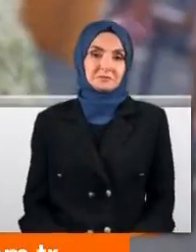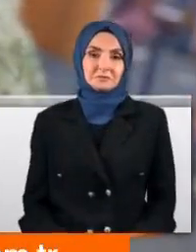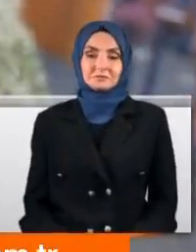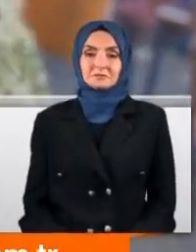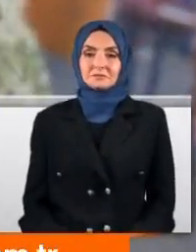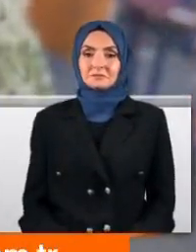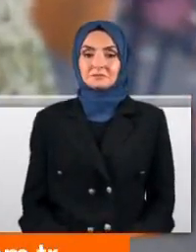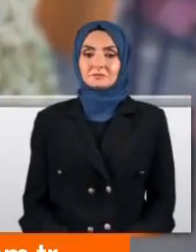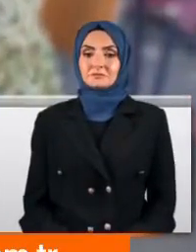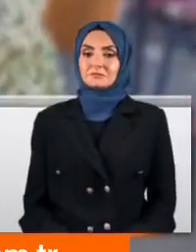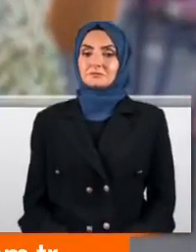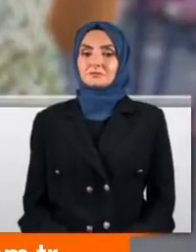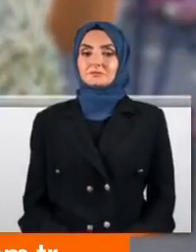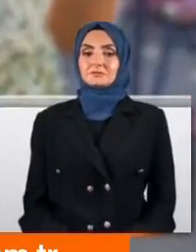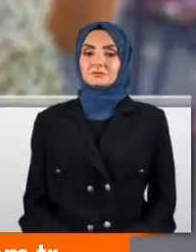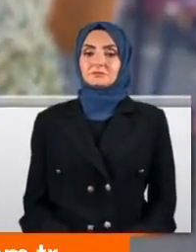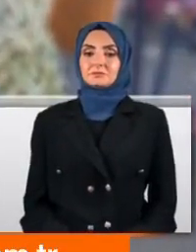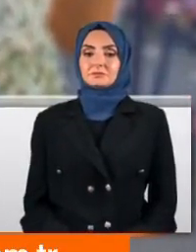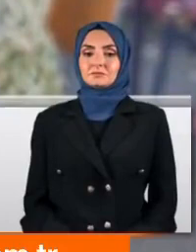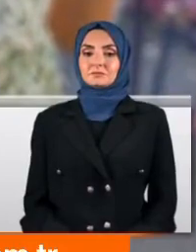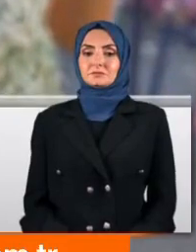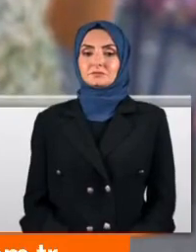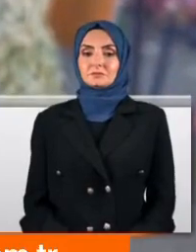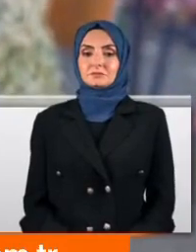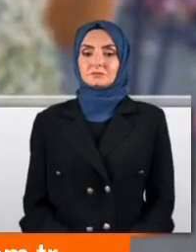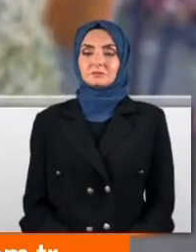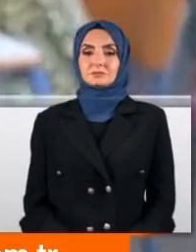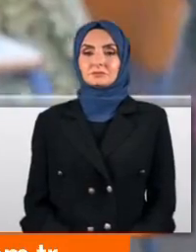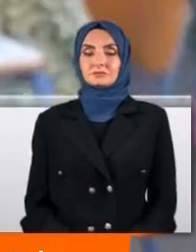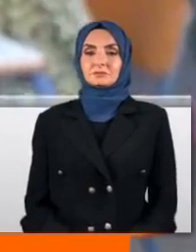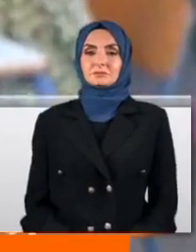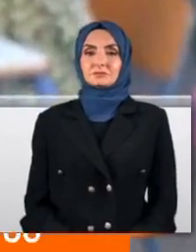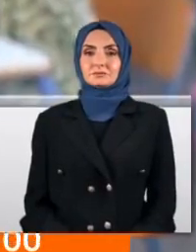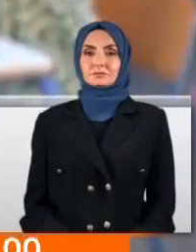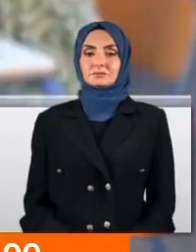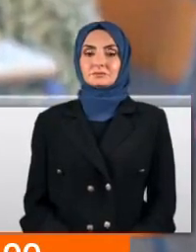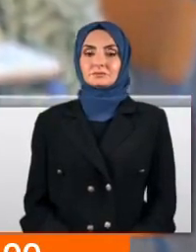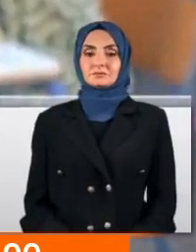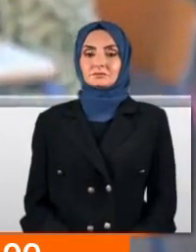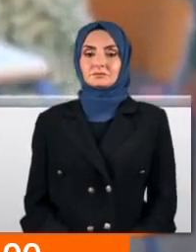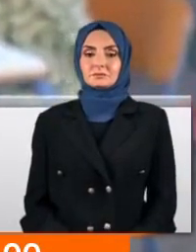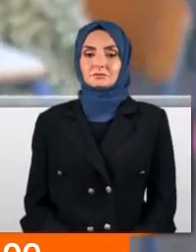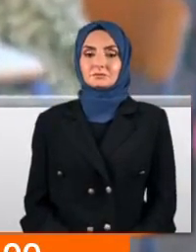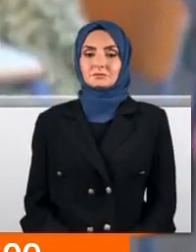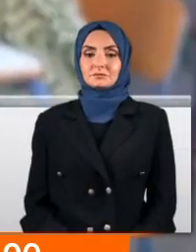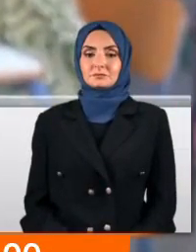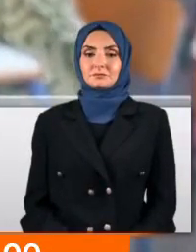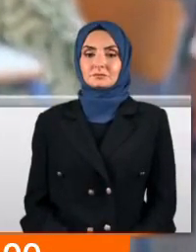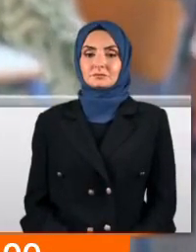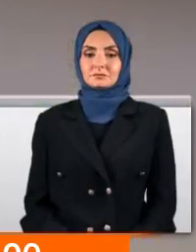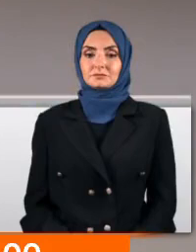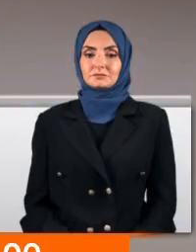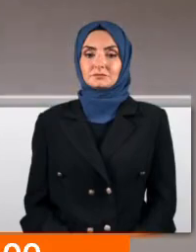There's no need to worry, everything's under control. We'll let you know if there's a change in. I walked 12 miles in this heat